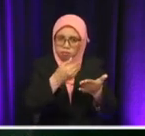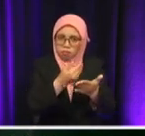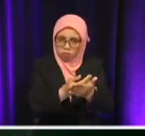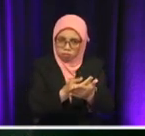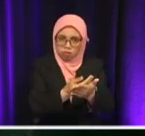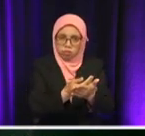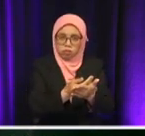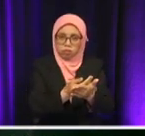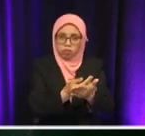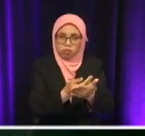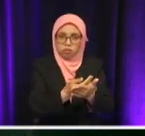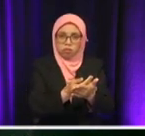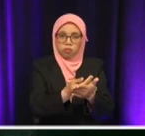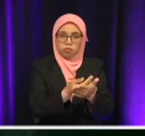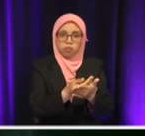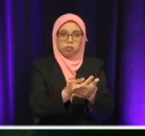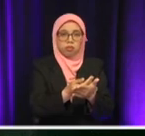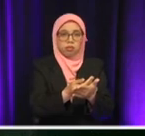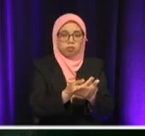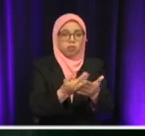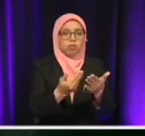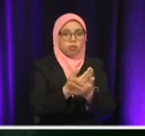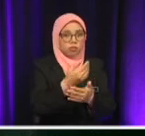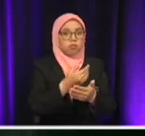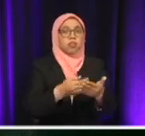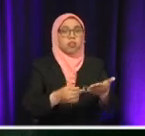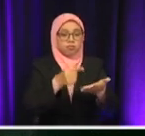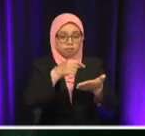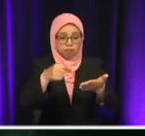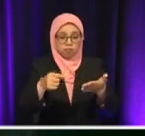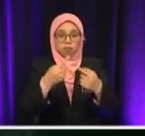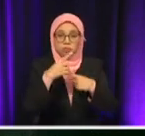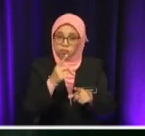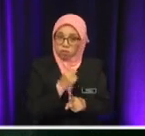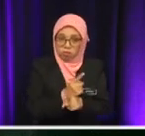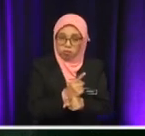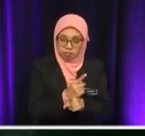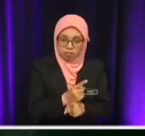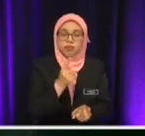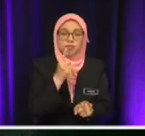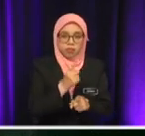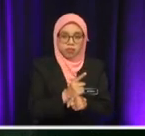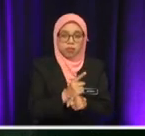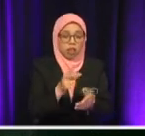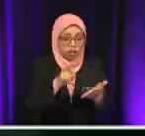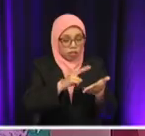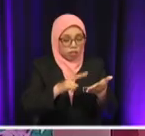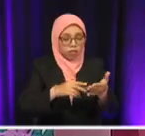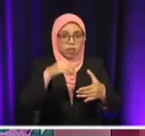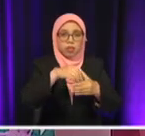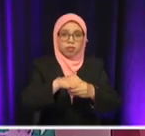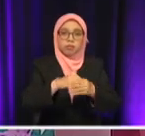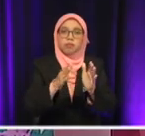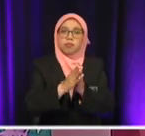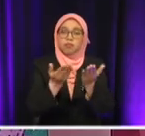baru isi jawapan, ya kan cikgu? Itu yang paling betul sekali. Itu sebab saya kata baca dalam buku teks itu supaya kamu tahu